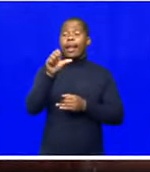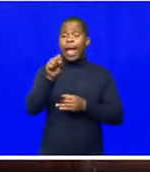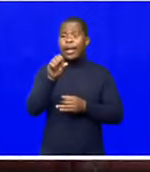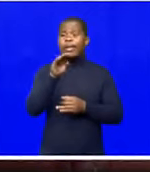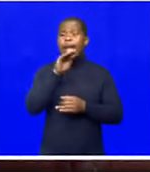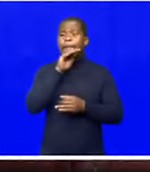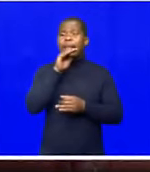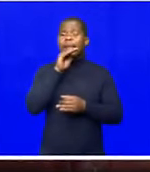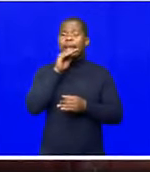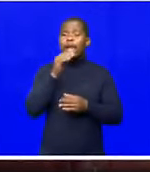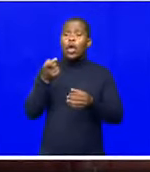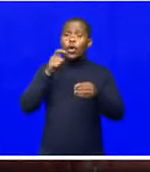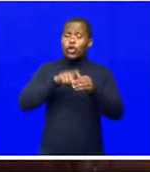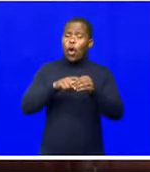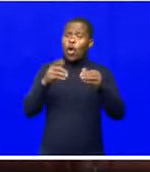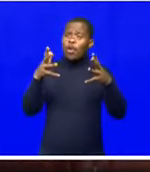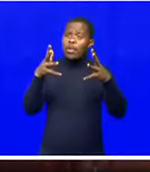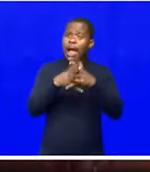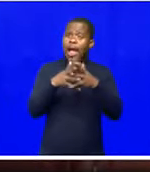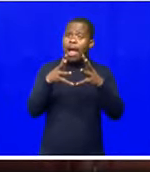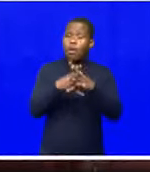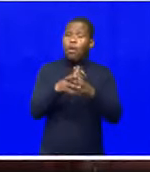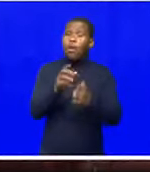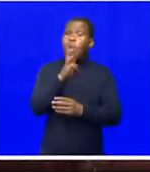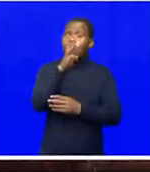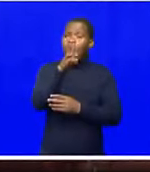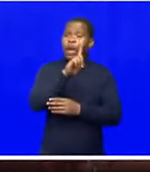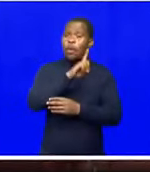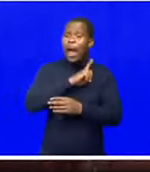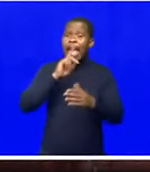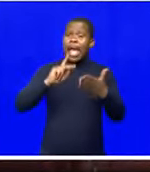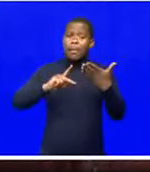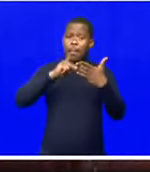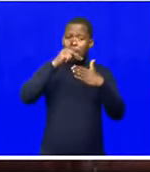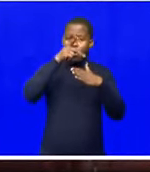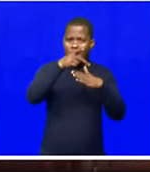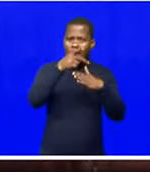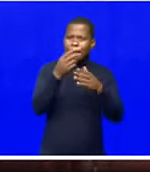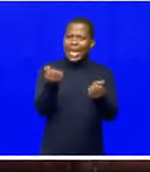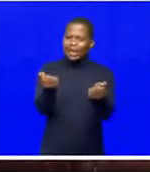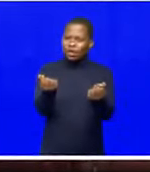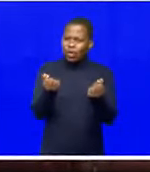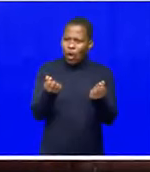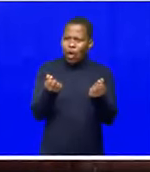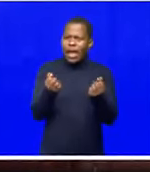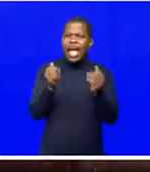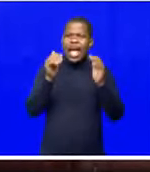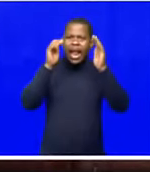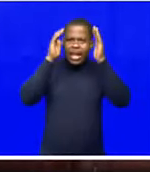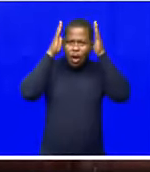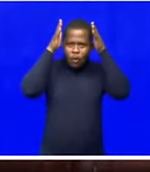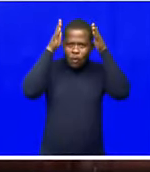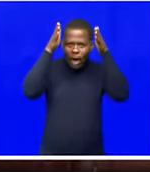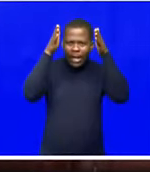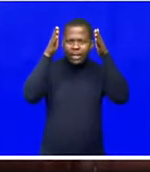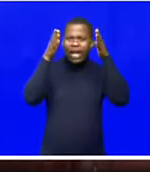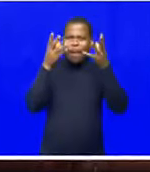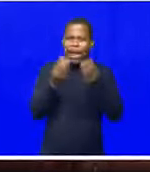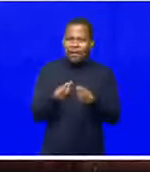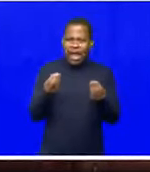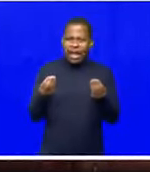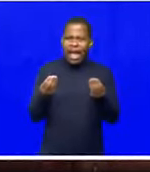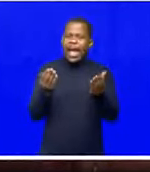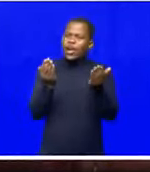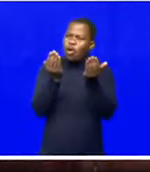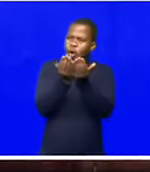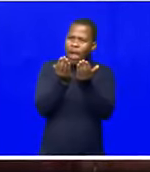ngicelile nje ukuthi sike sibonane nalona wakwa-UNAIDS. Sibone ukuthi singasitwa njani ukuthi kube netinhlelo letiphindze ticalela